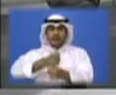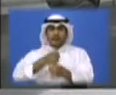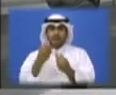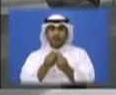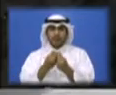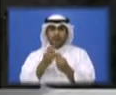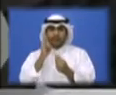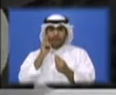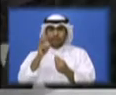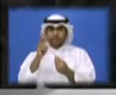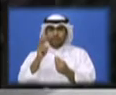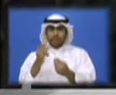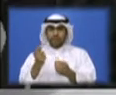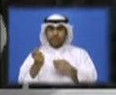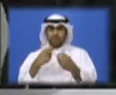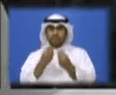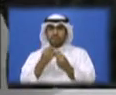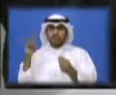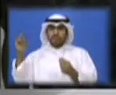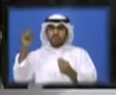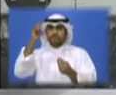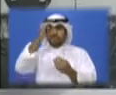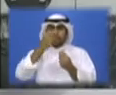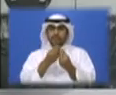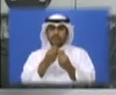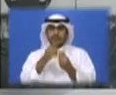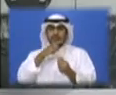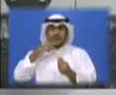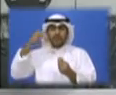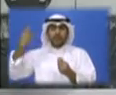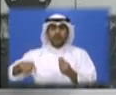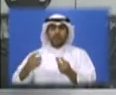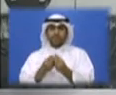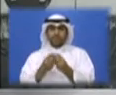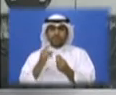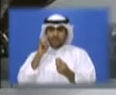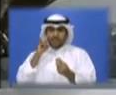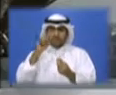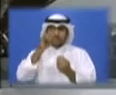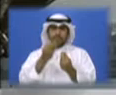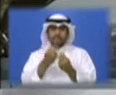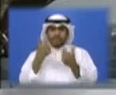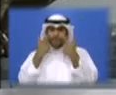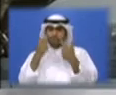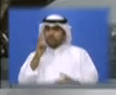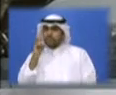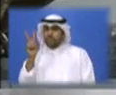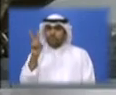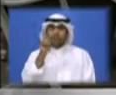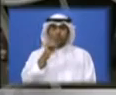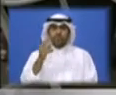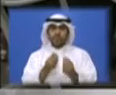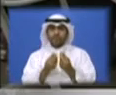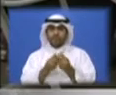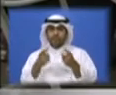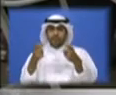مدينة القياصرة التاريخية مدينة سان بطرسبرغ الغنية بمعالمها الأثرية من الإبداعات الإنسانية المذهلة، ولقاء مجلس سيدات